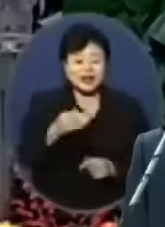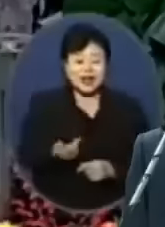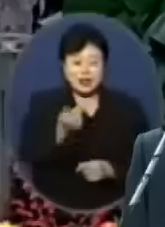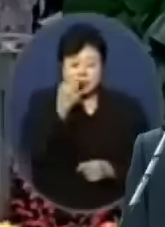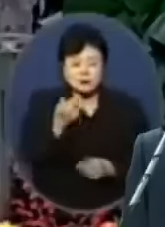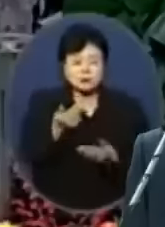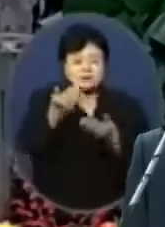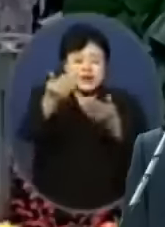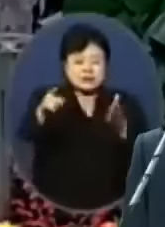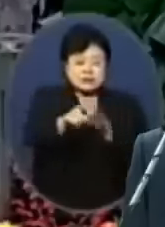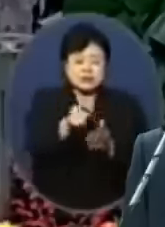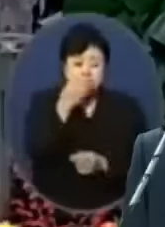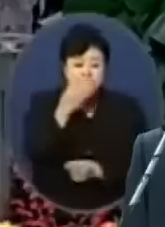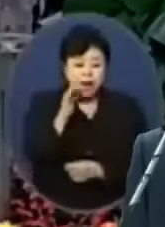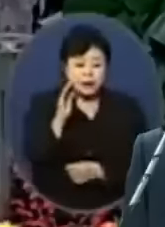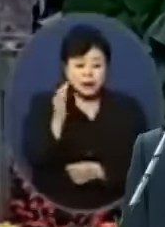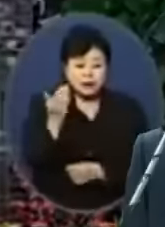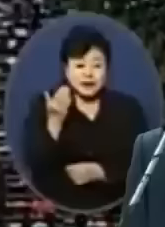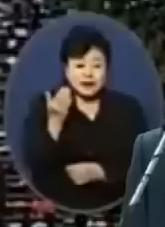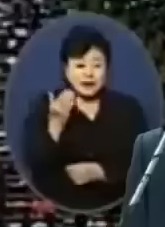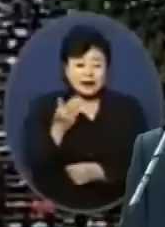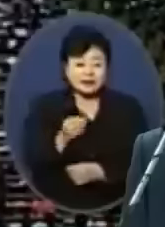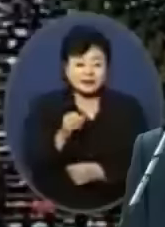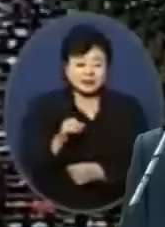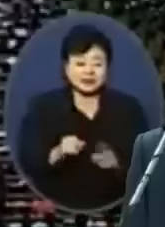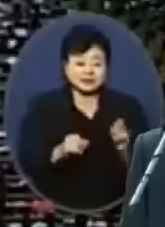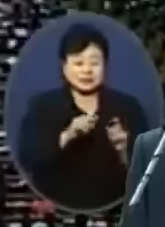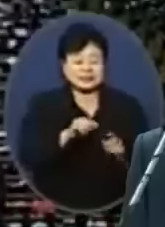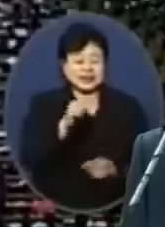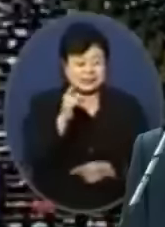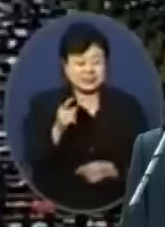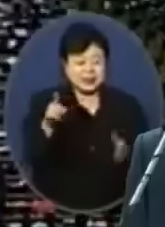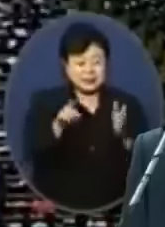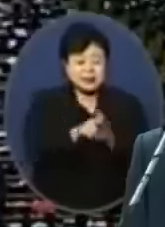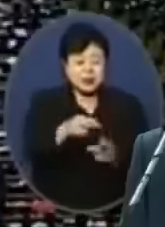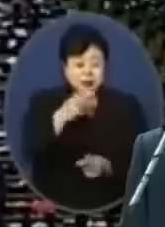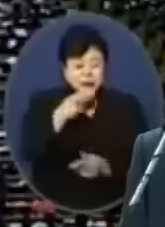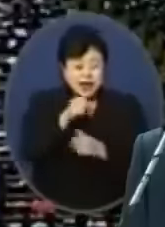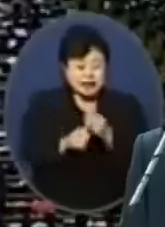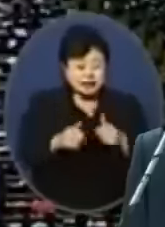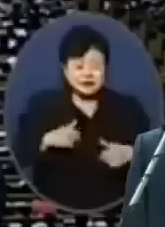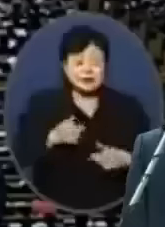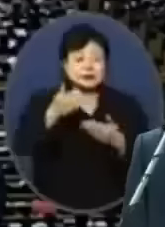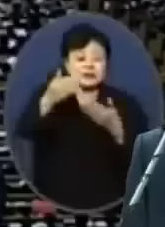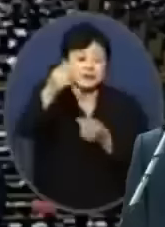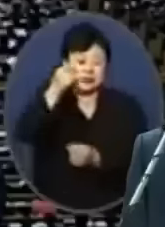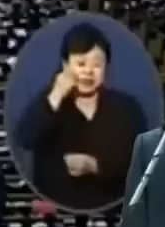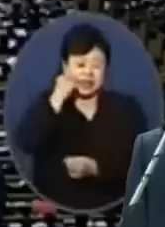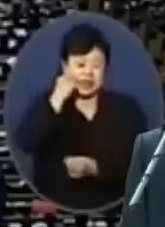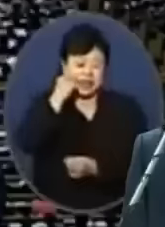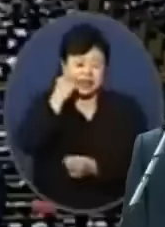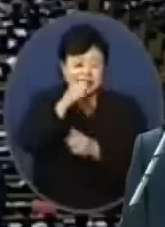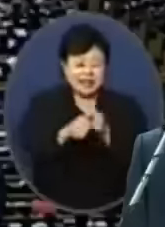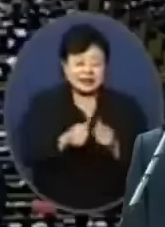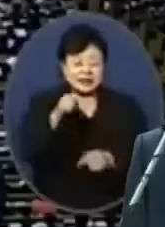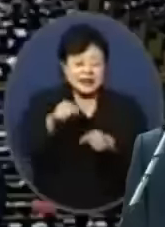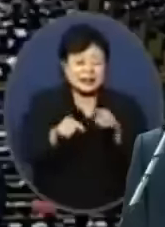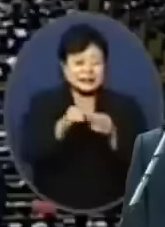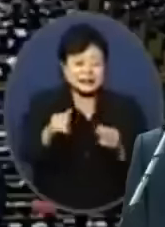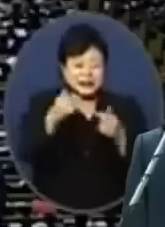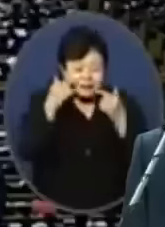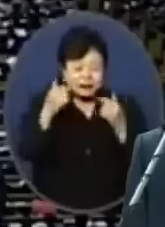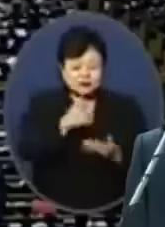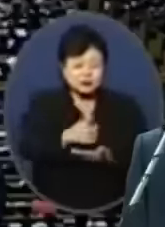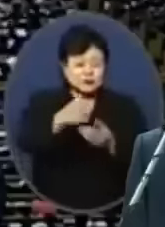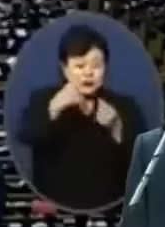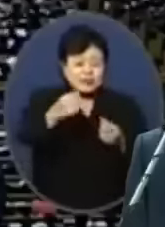목숨을 바치고 믿을 수가 있는 것입니다. 히브리서 11장 6절에 믿음이 없이는 하나님을 기쁘시게 하지 못하나니 하나님께 나아가는 자는